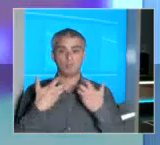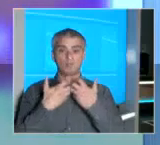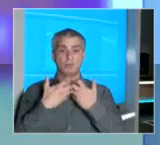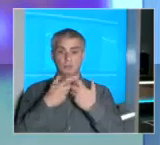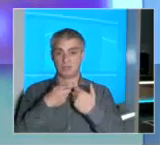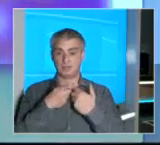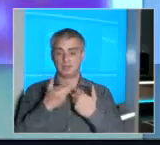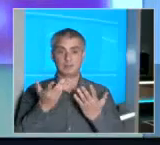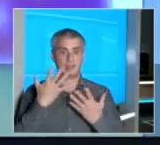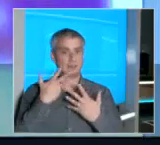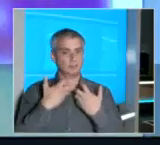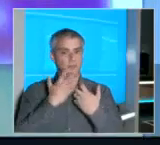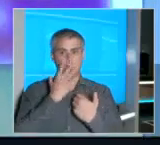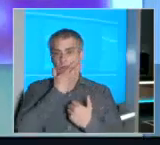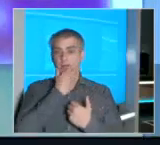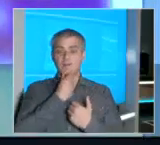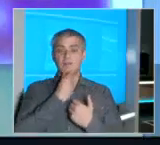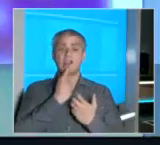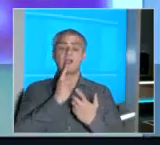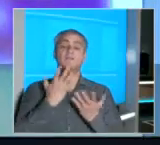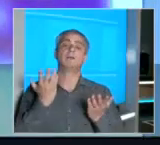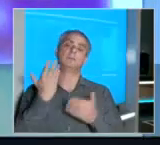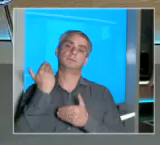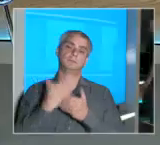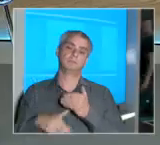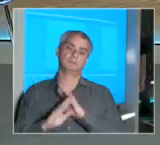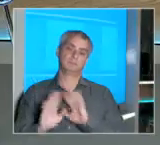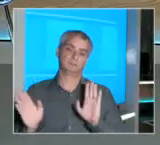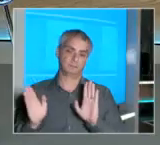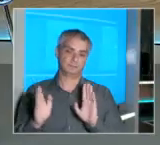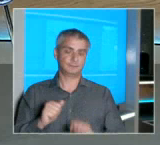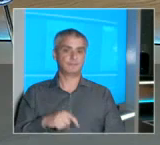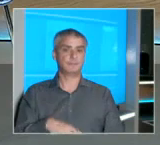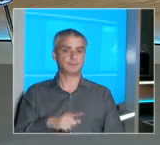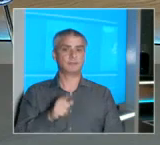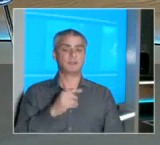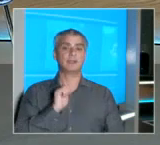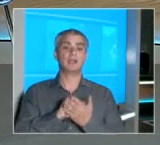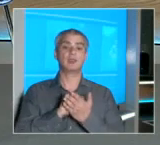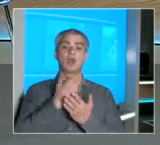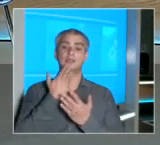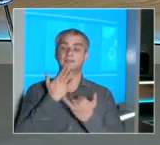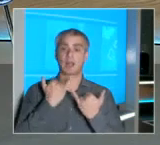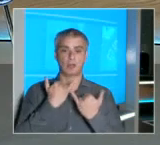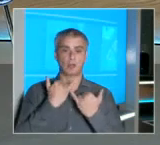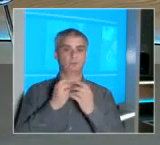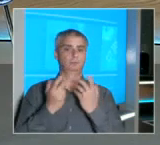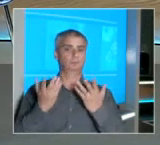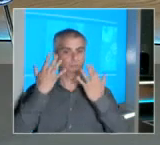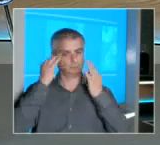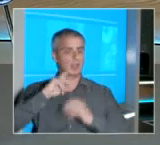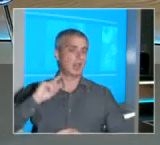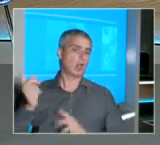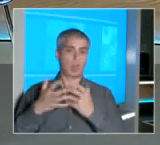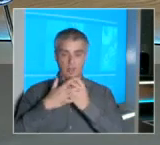היה מוזיאון נאה ויפה מאוד, אבל הסתיים הפרק הזה. בישראל היום, מופת לעם כולו, נחמה